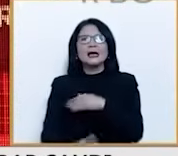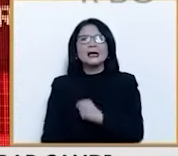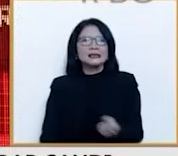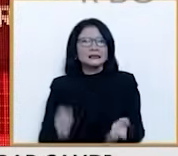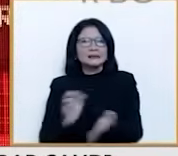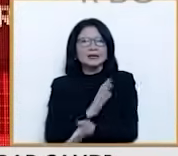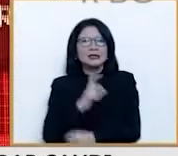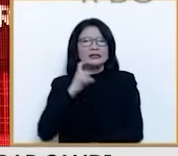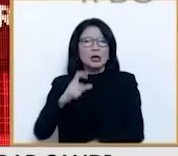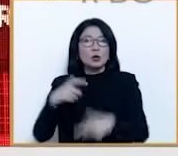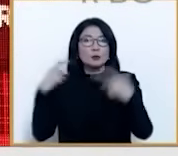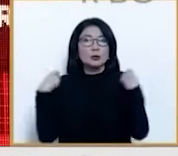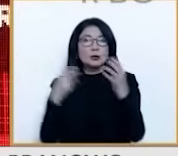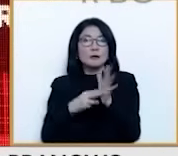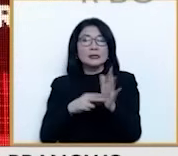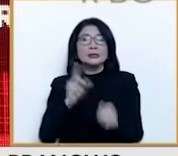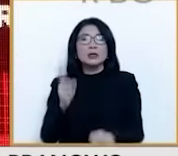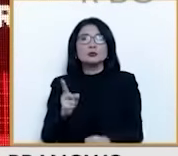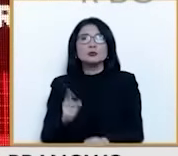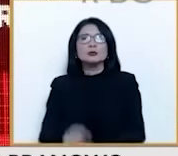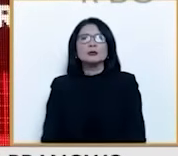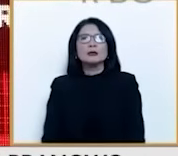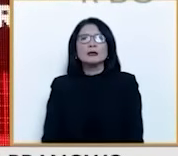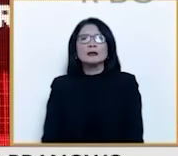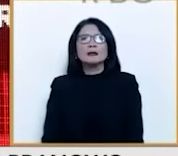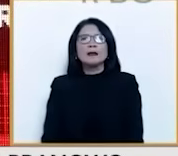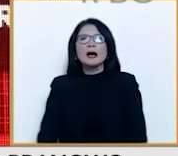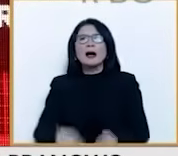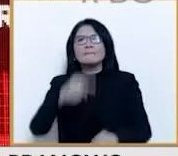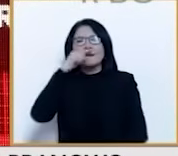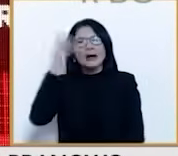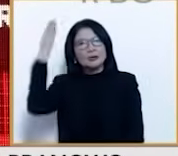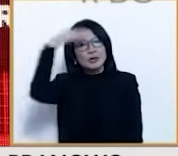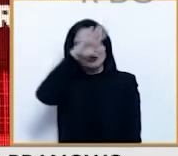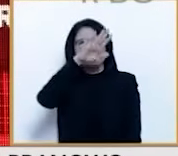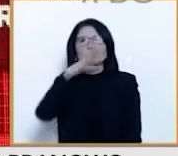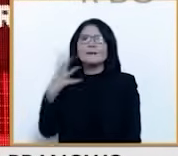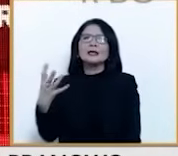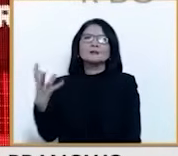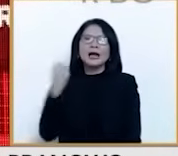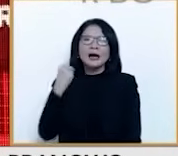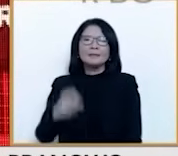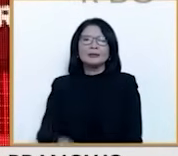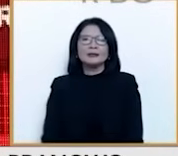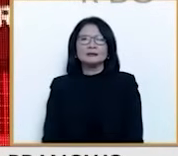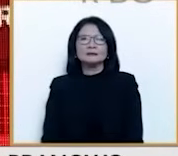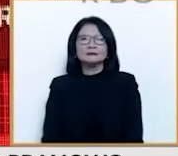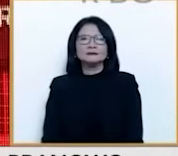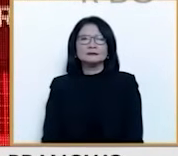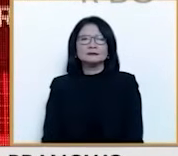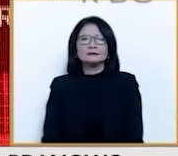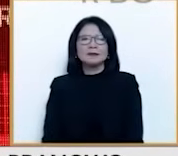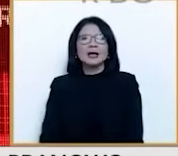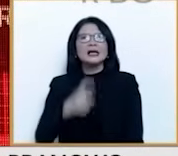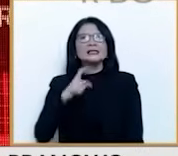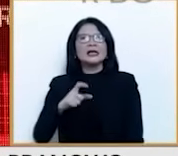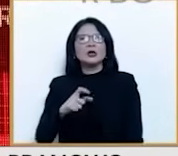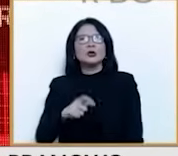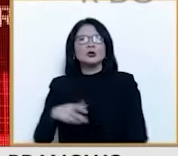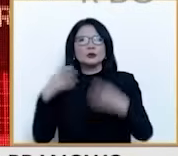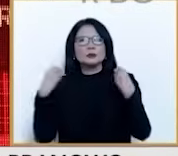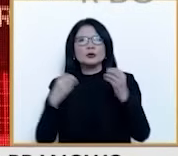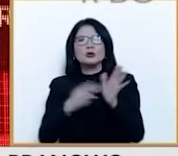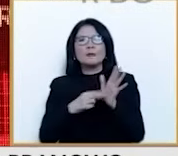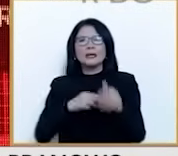kepada calon gubernur nomor urut 1, Bapak Ridwan Kamil, untuk memberikan tanggapan terhadap jawaban dari calon gubernur nomor urut